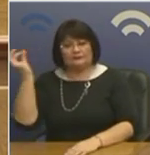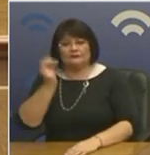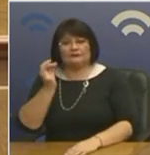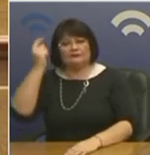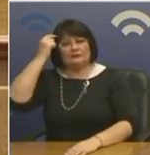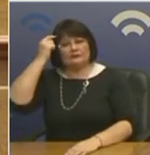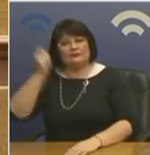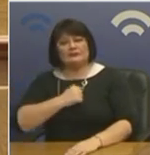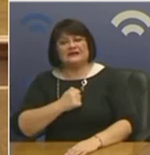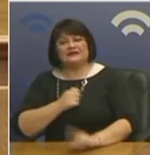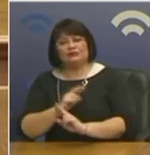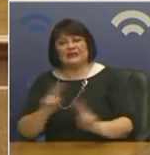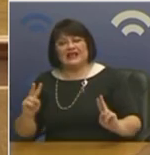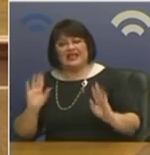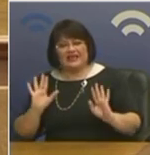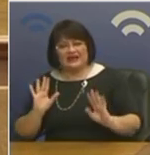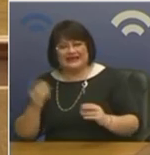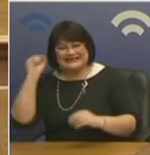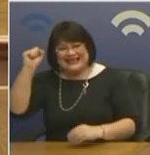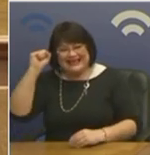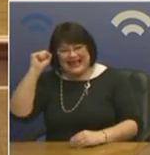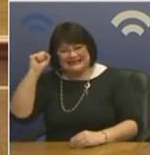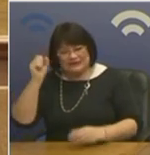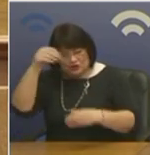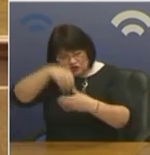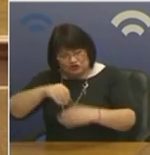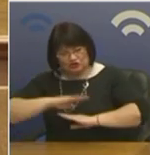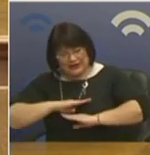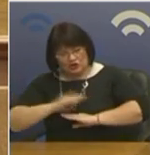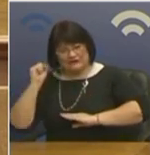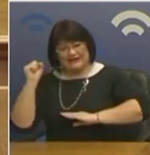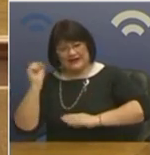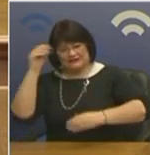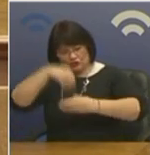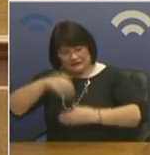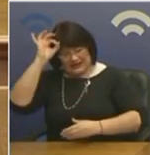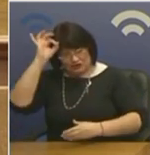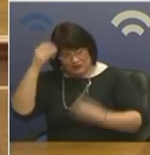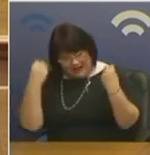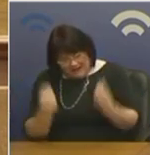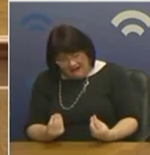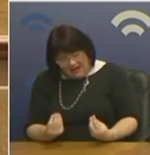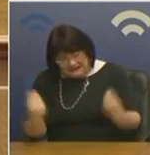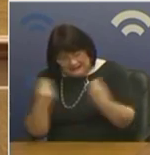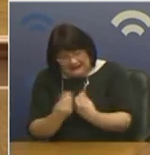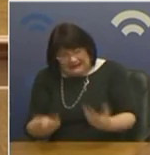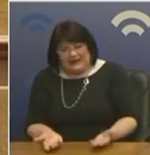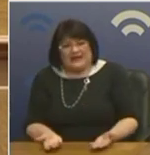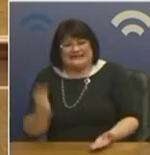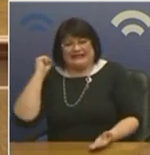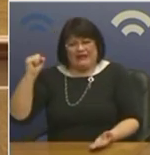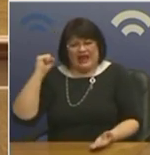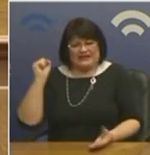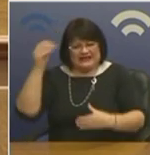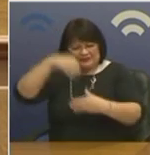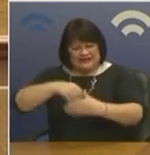δεν την έχετε. Είναι δυνατός συνδικαλισμός στην ελληνική αστυνομία και στο στρατό? Είμαστε με τα καλά μας. Συνδικαλιστές σε ελληνική αστυνομία και